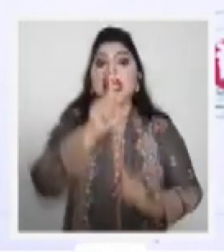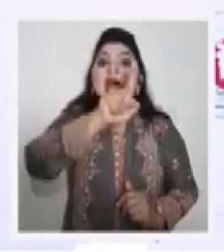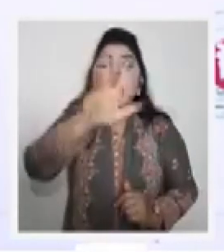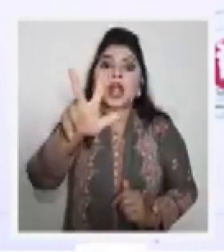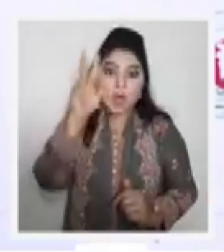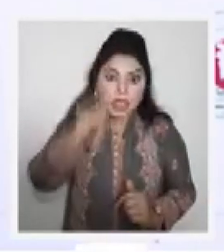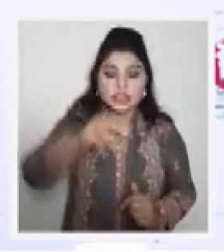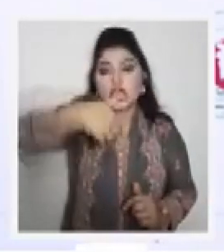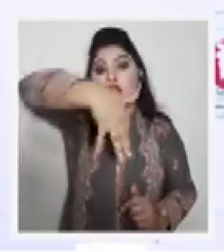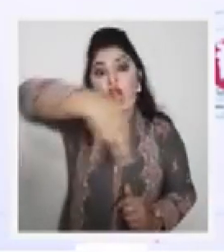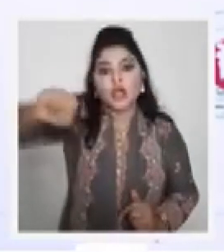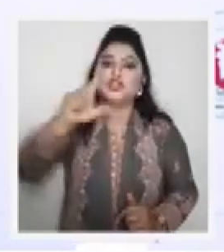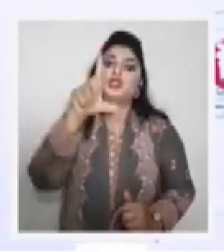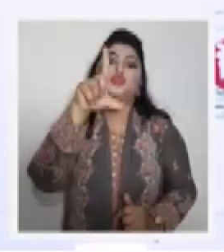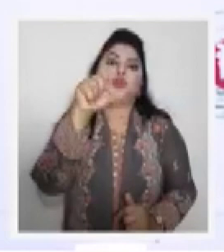আইসোলেশন থেকে ছাড়া পেয়েছেন